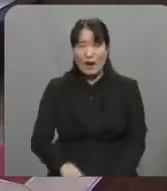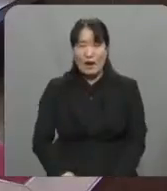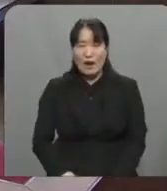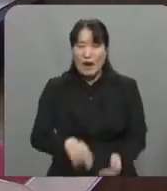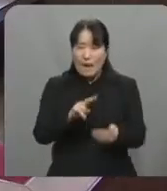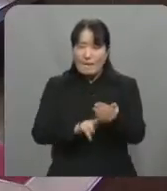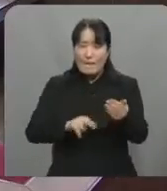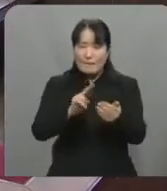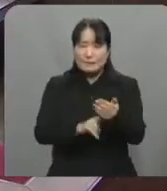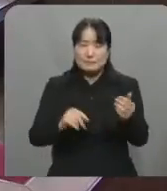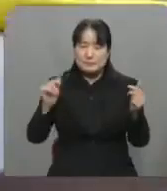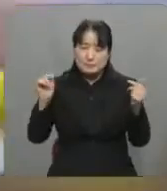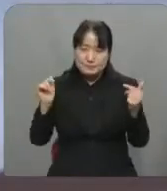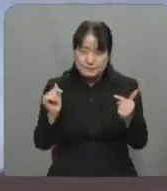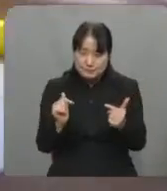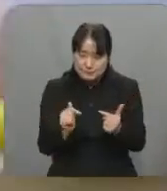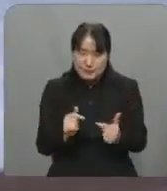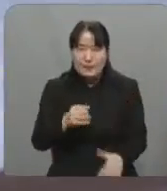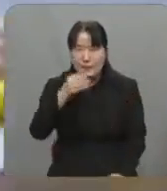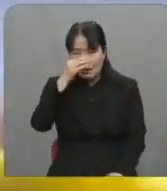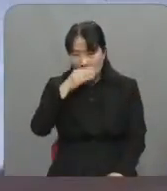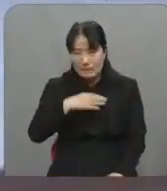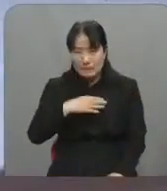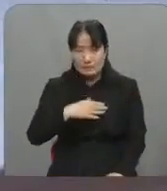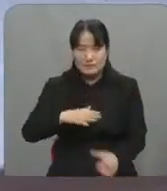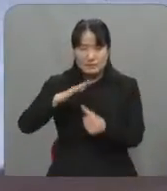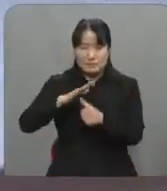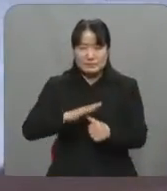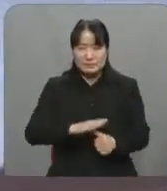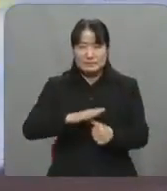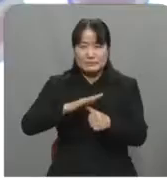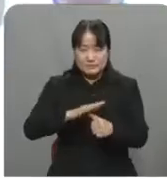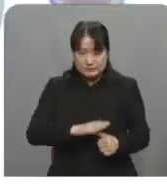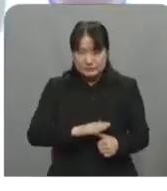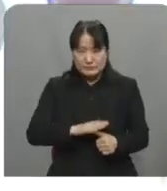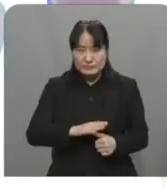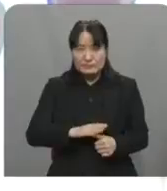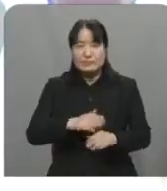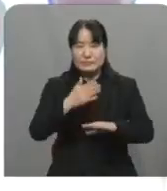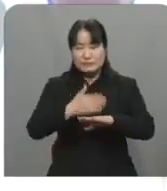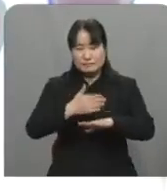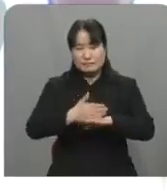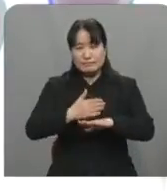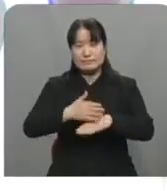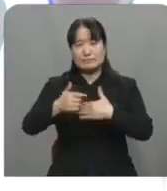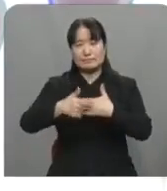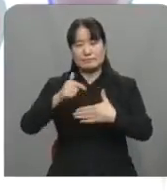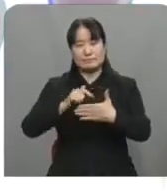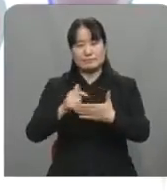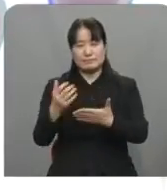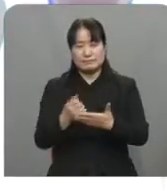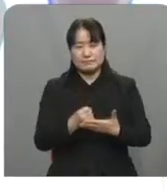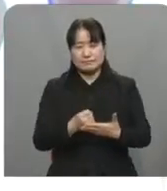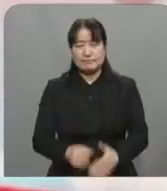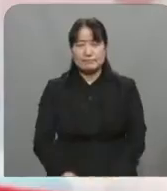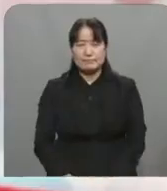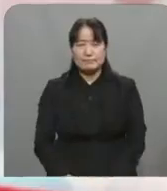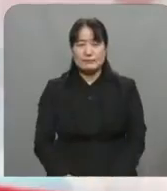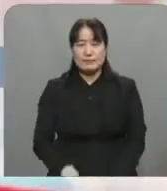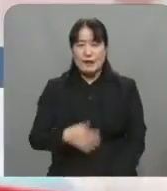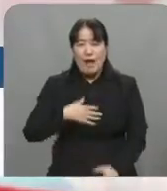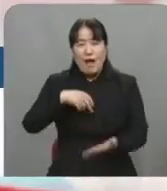감소 때문에 힘겨운 일상을 겨우 버텨내고 있는 임차 상인들은 그저 고마울 따름입니다 저희와 뭐 말을 수없이